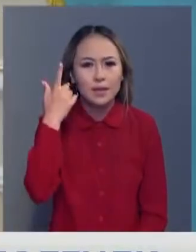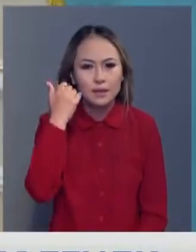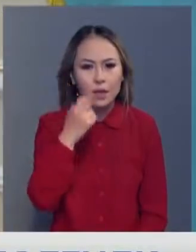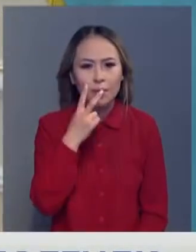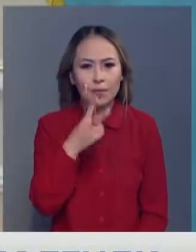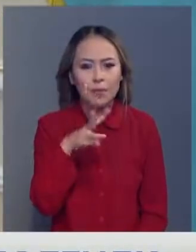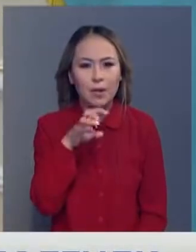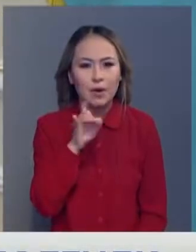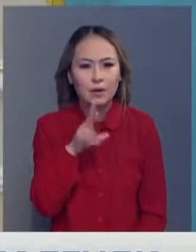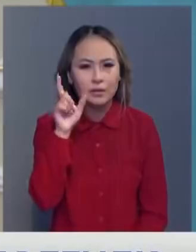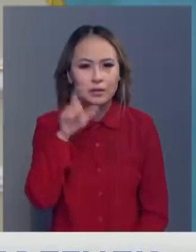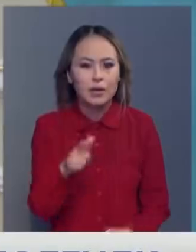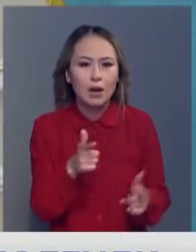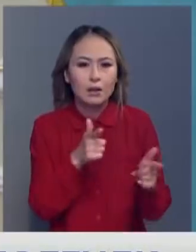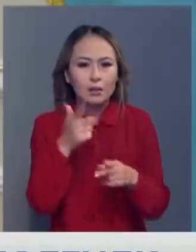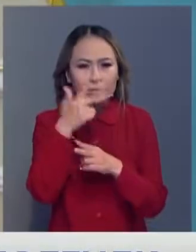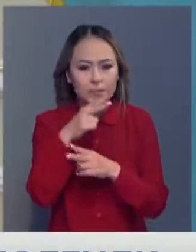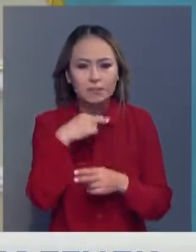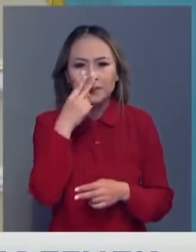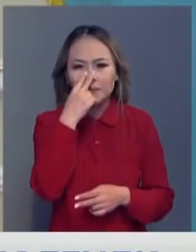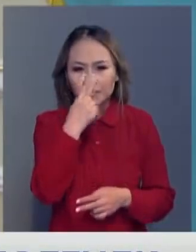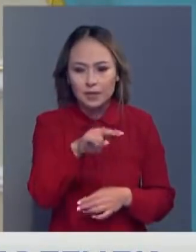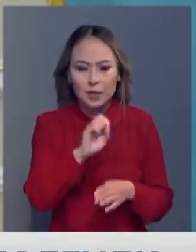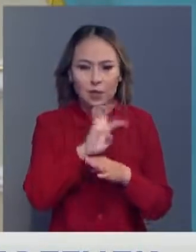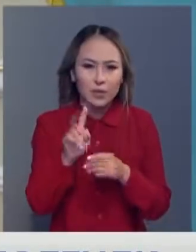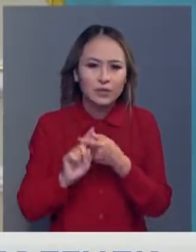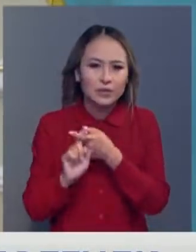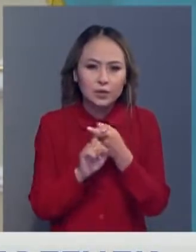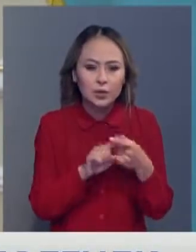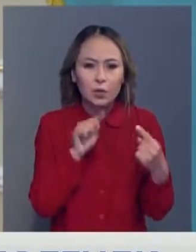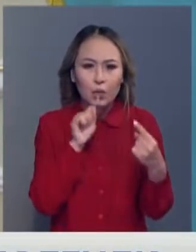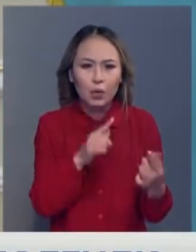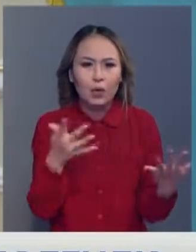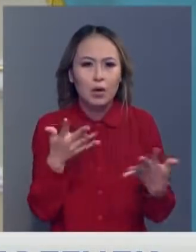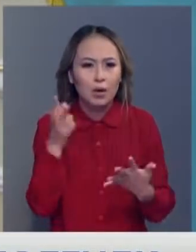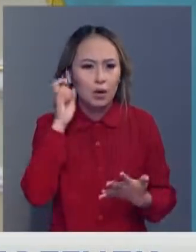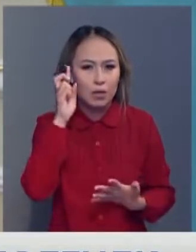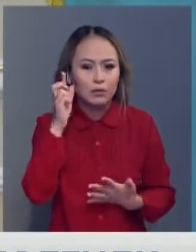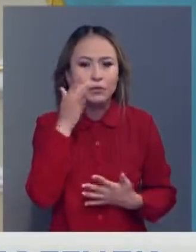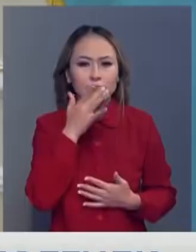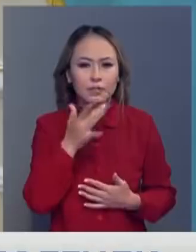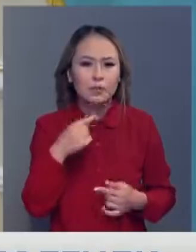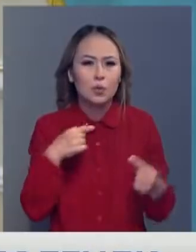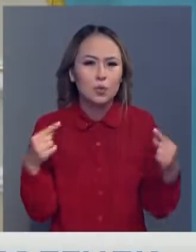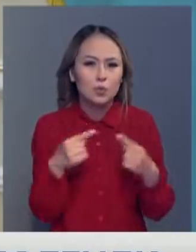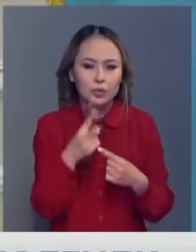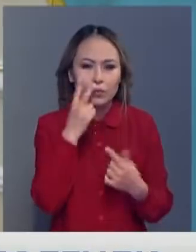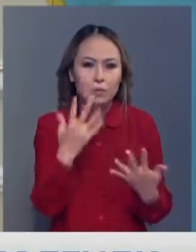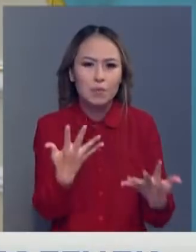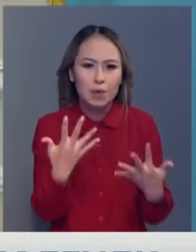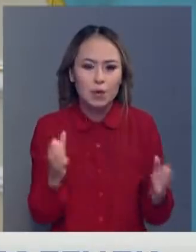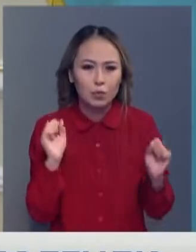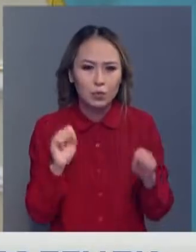Марк, сіздайындаған біраз материалды көрдім. Коронавирусға қарсы мемлекеттің қандай саяса жүргізіп жатқанын анық көрсесе білдіңіз.